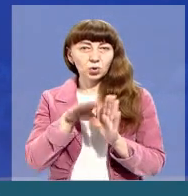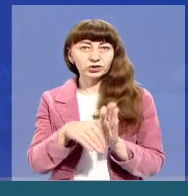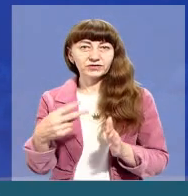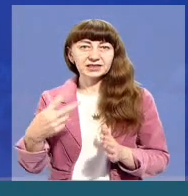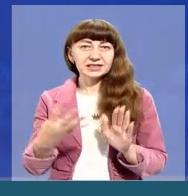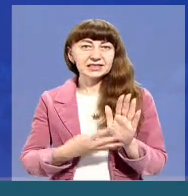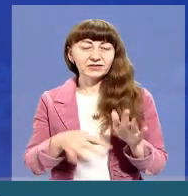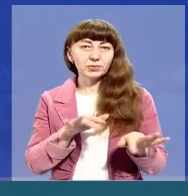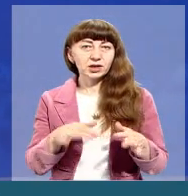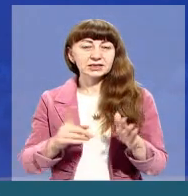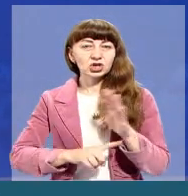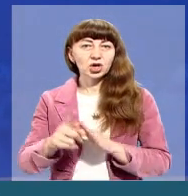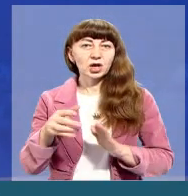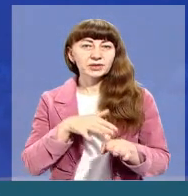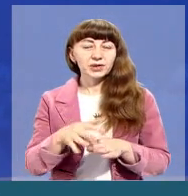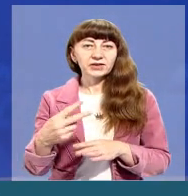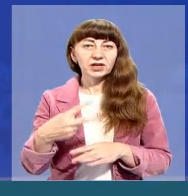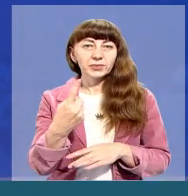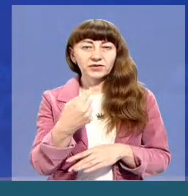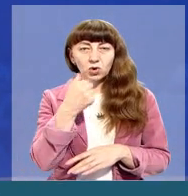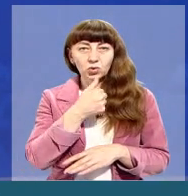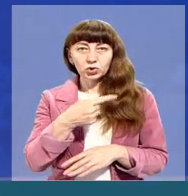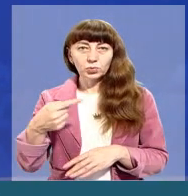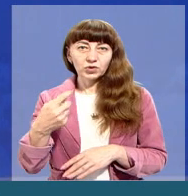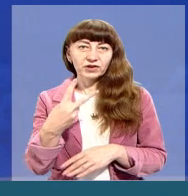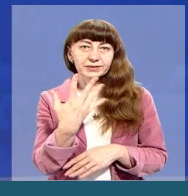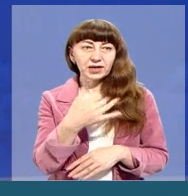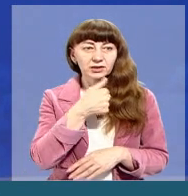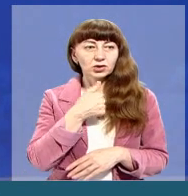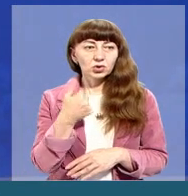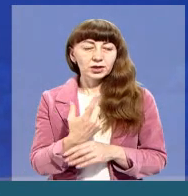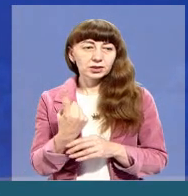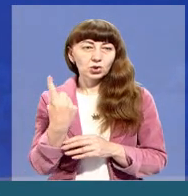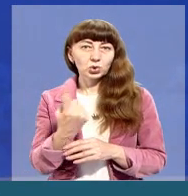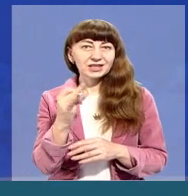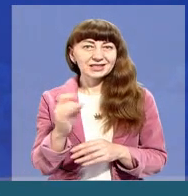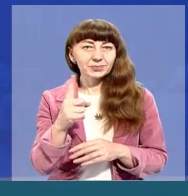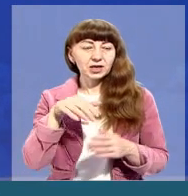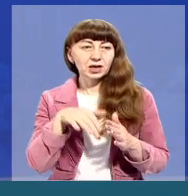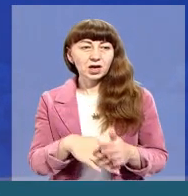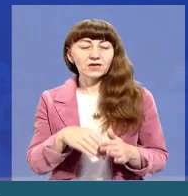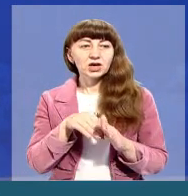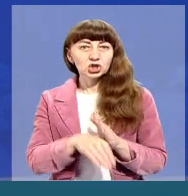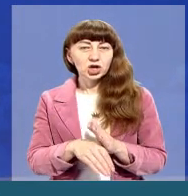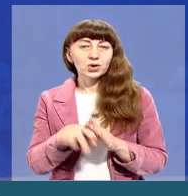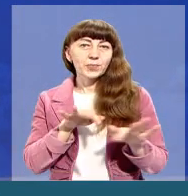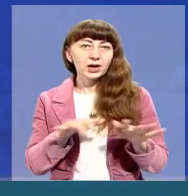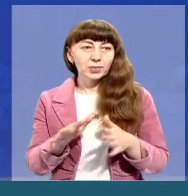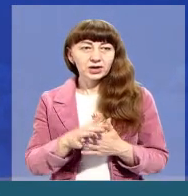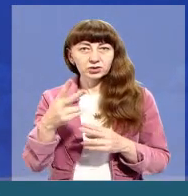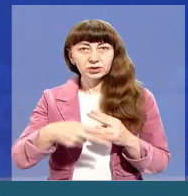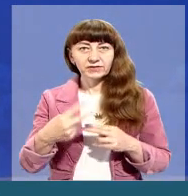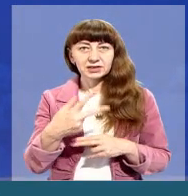сроком исполнения с 2021 года по 2025. Одним из значимых мероприятий, вошедших в дорожную карту и завершивших в 2023